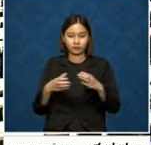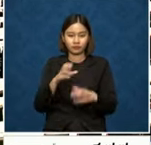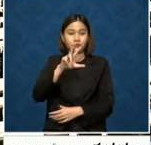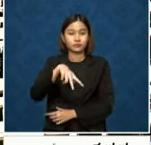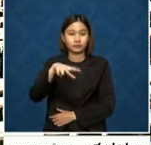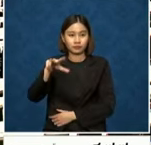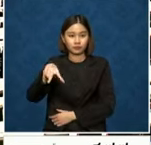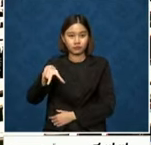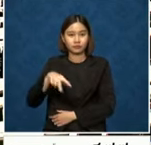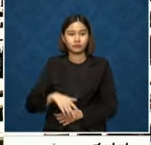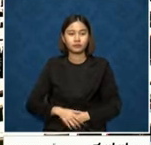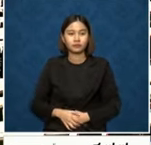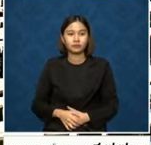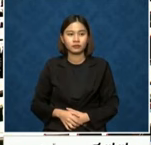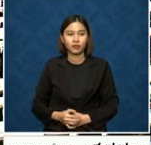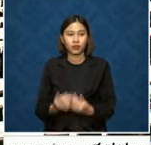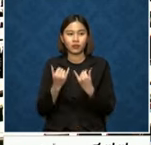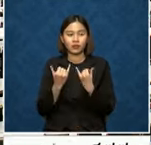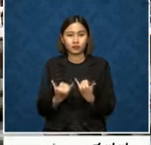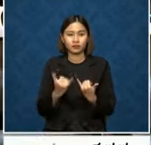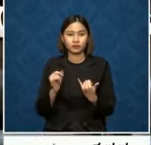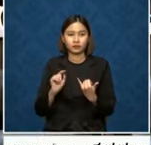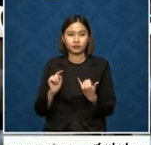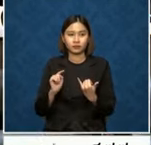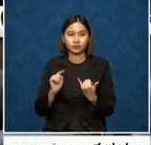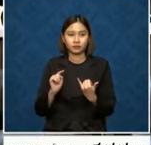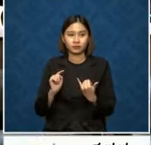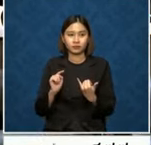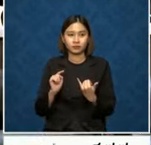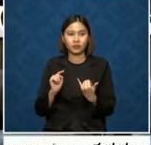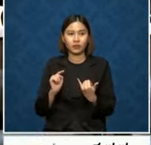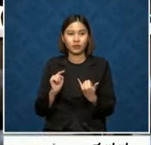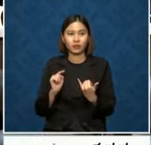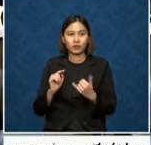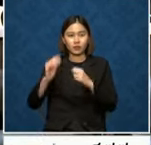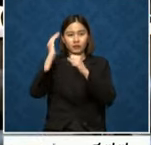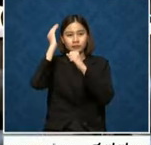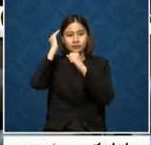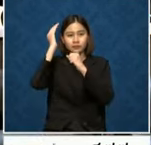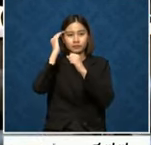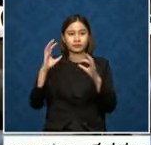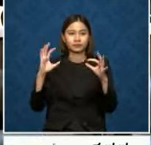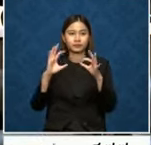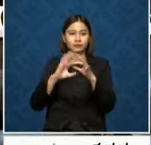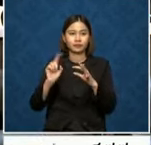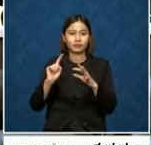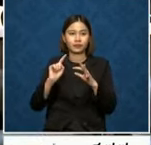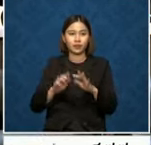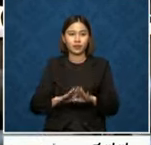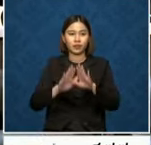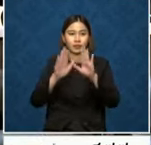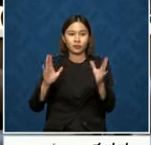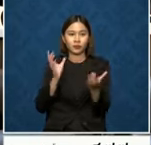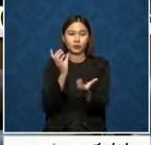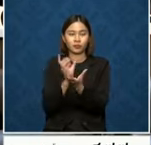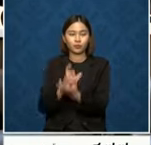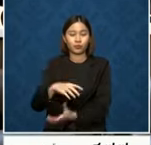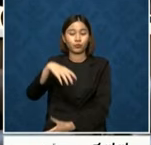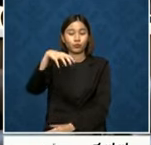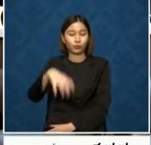ทยวันนี้จะขอพูดยติเกี่ยวกับการเปิดสถานบันเทิงครบวงจ